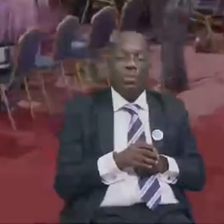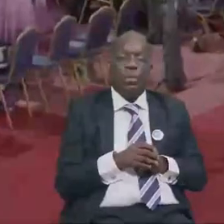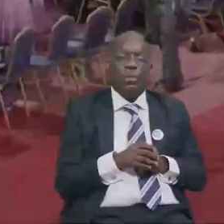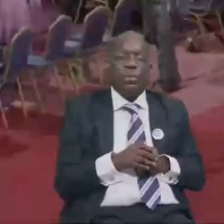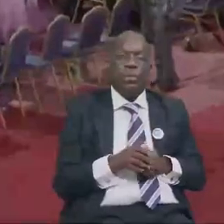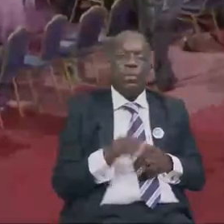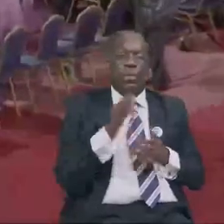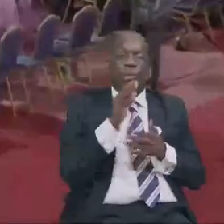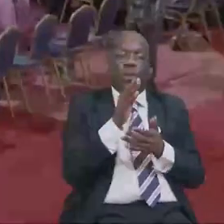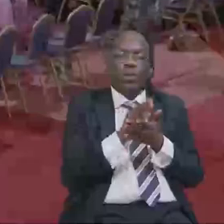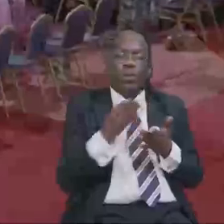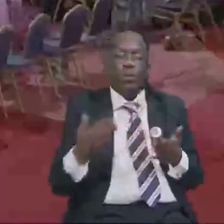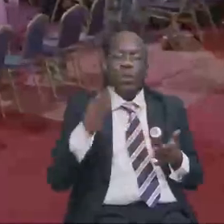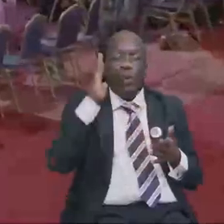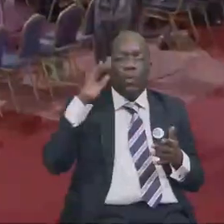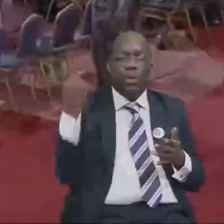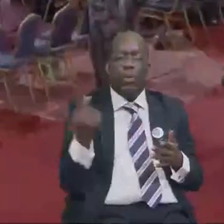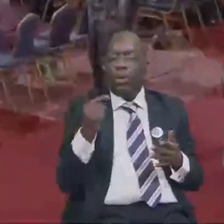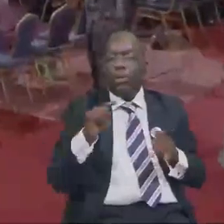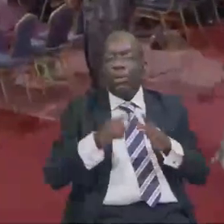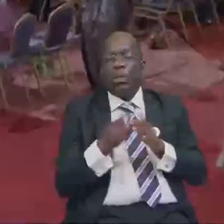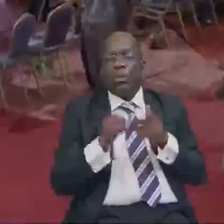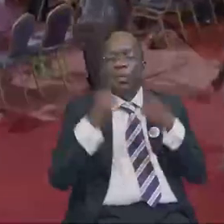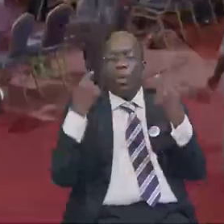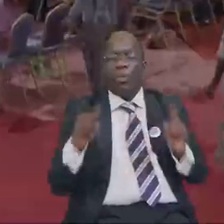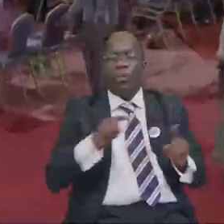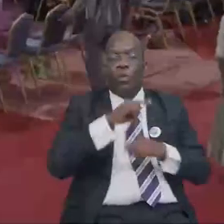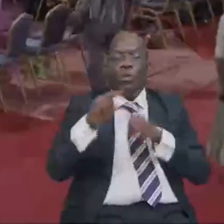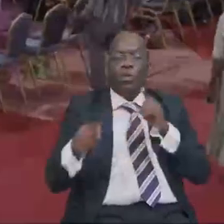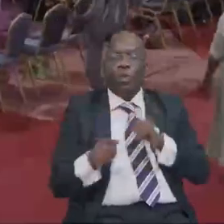Mais quelque chose doit commencer à se passer quand tu te lèves.